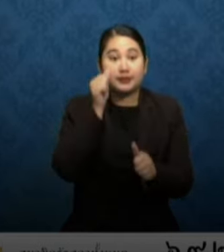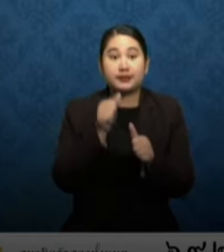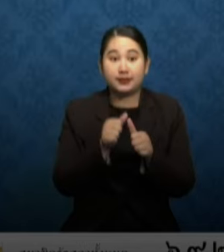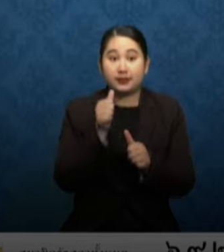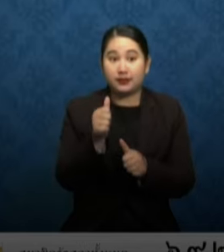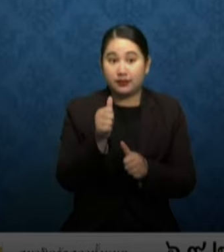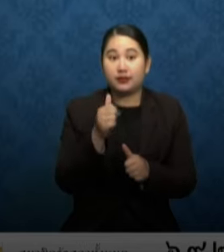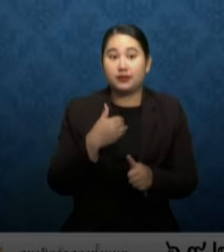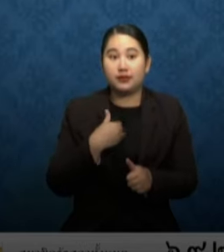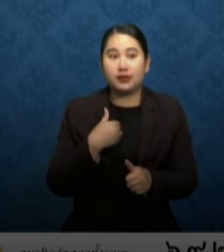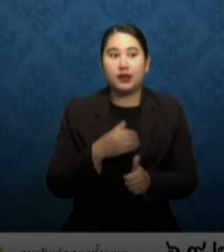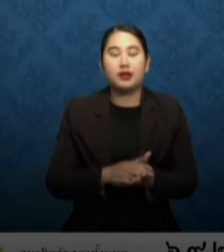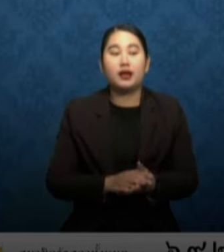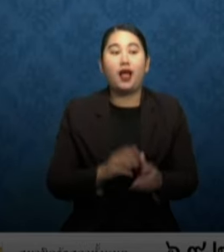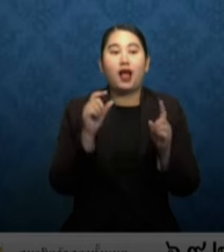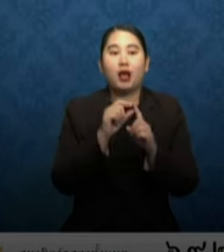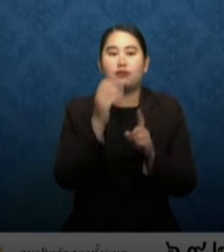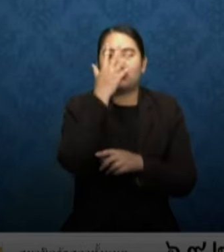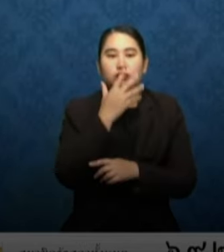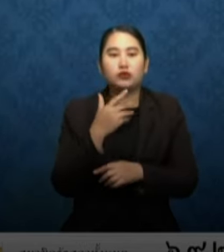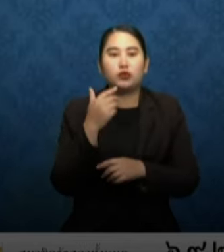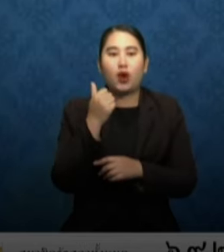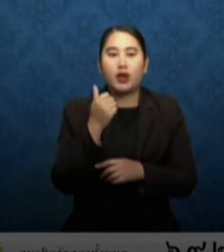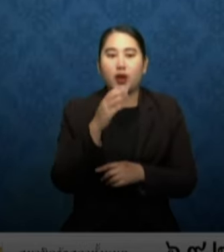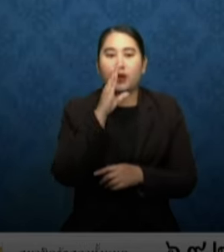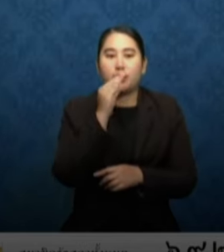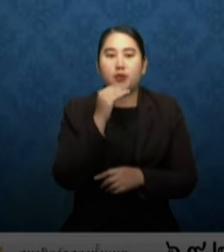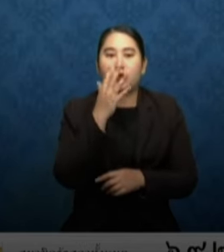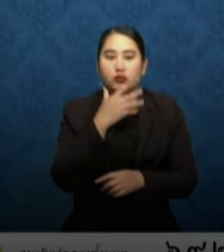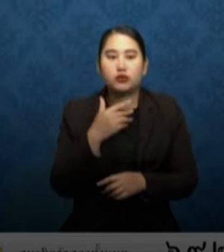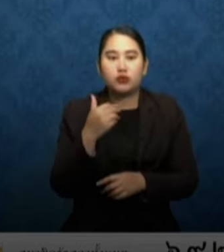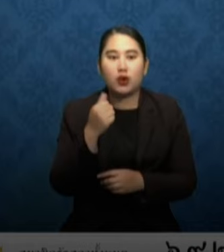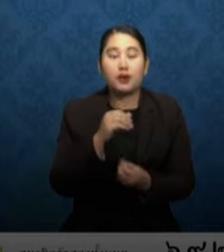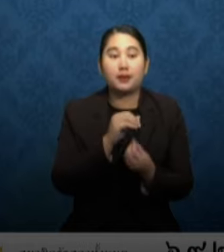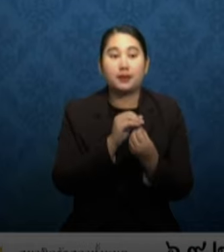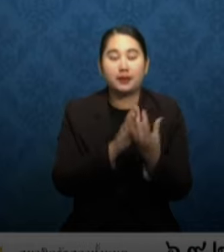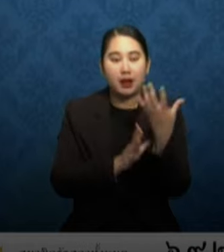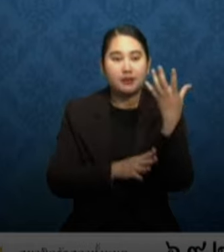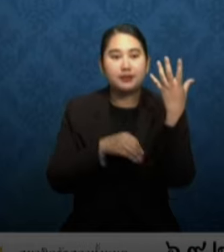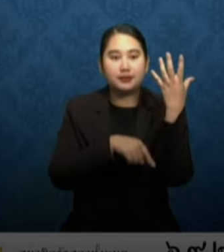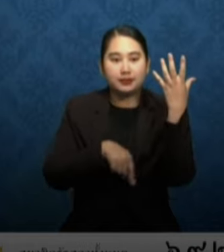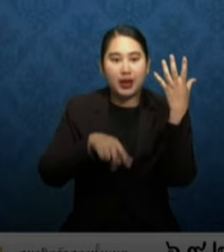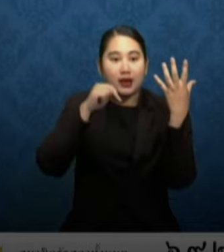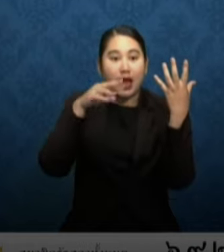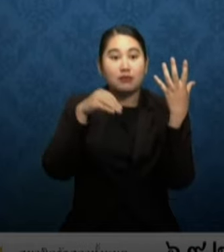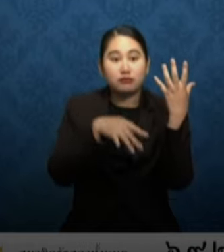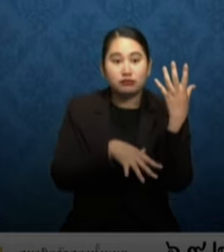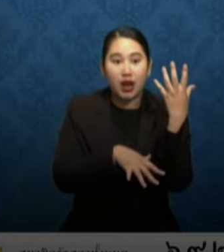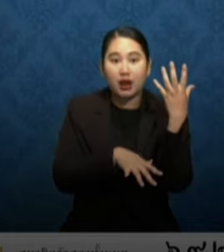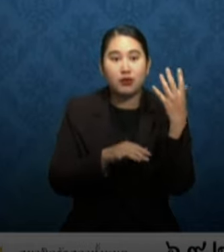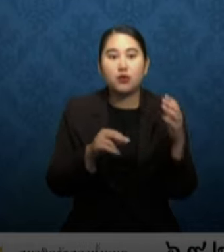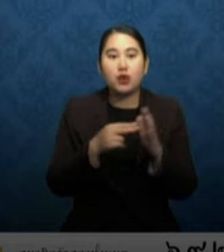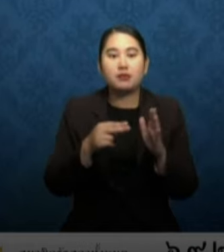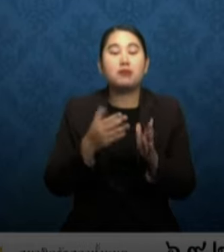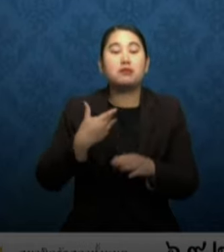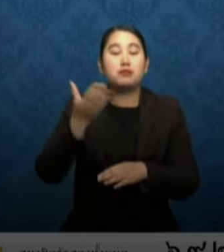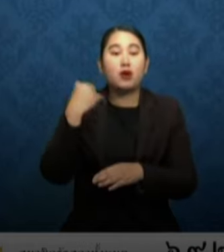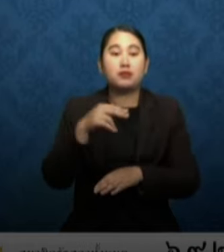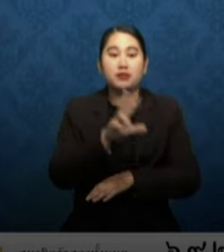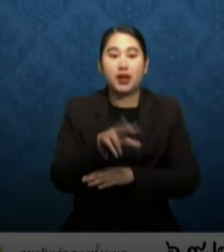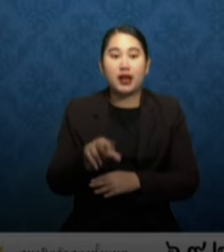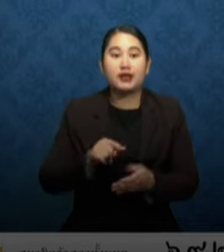มยกับสโลแกนที่สวยหรูรดน้ำที่รากซึ่งพรรคเพื่อไทยเคยเสนอ